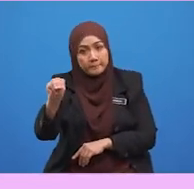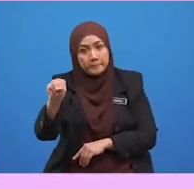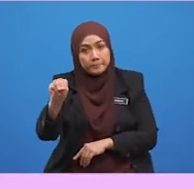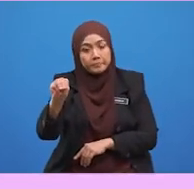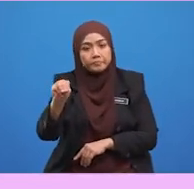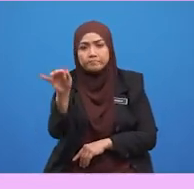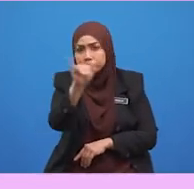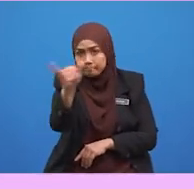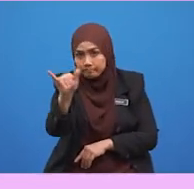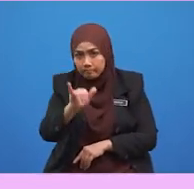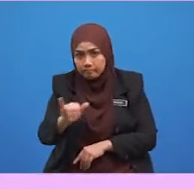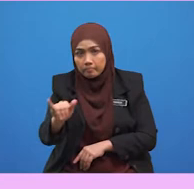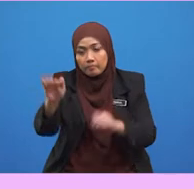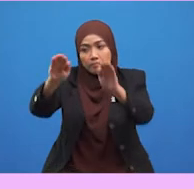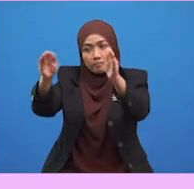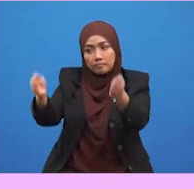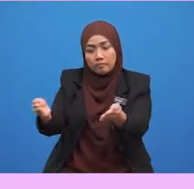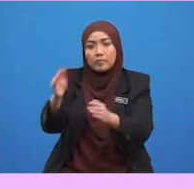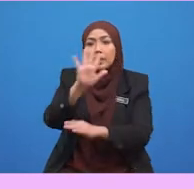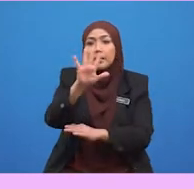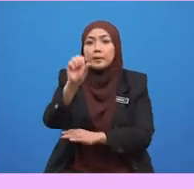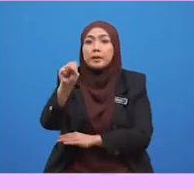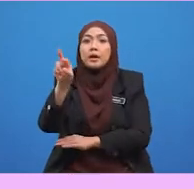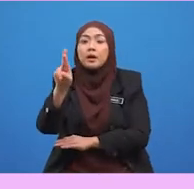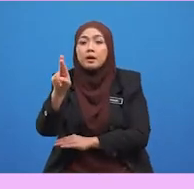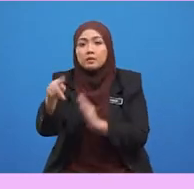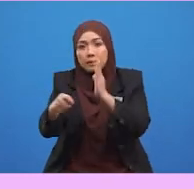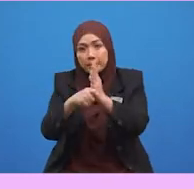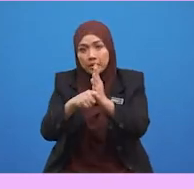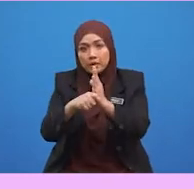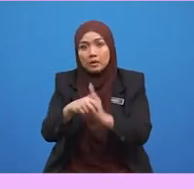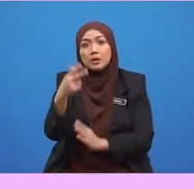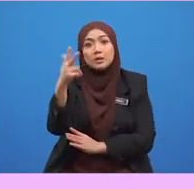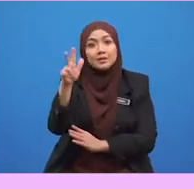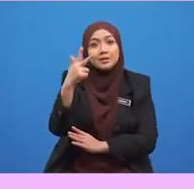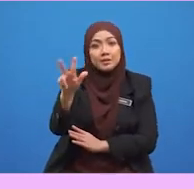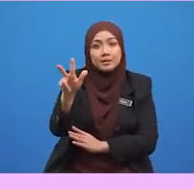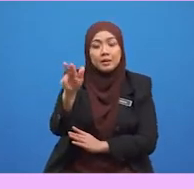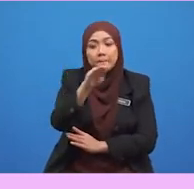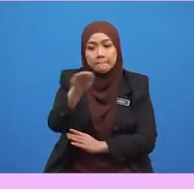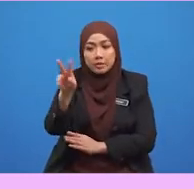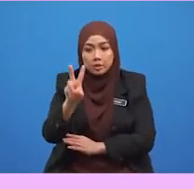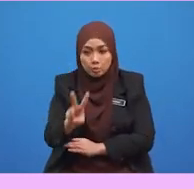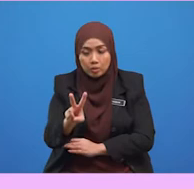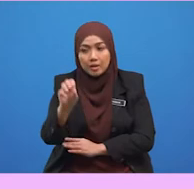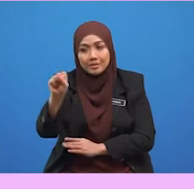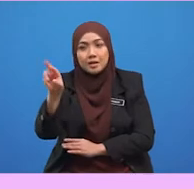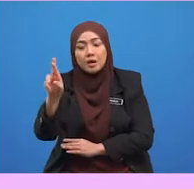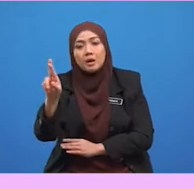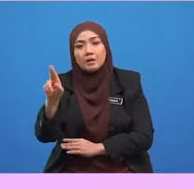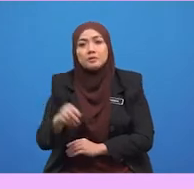persegi sama dengan kurungan 5SR tambah 13 per